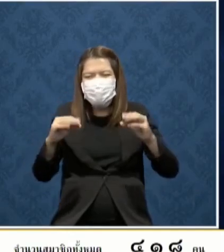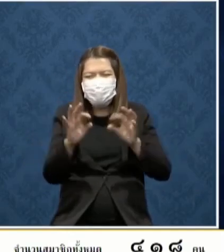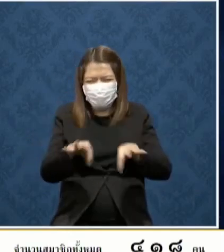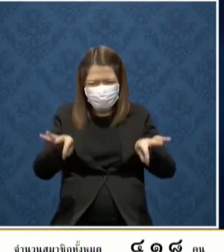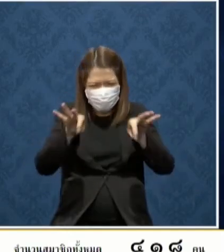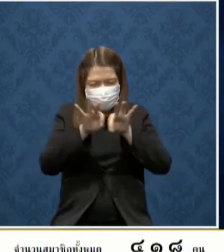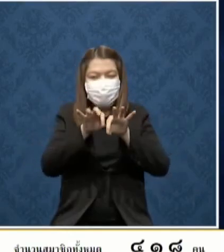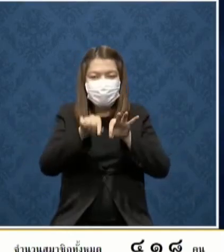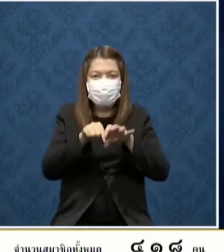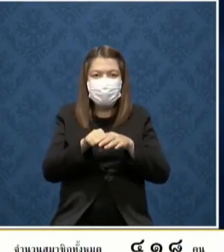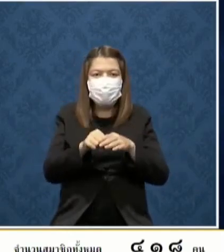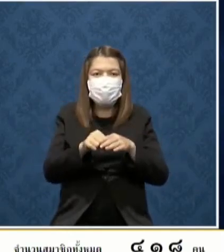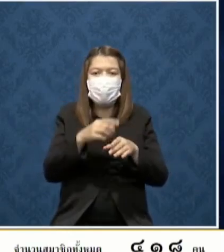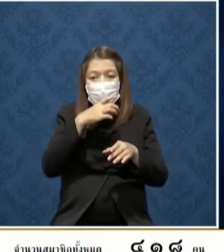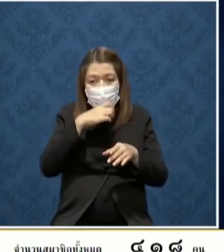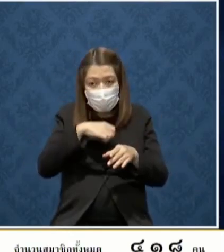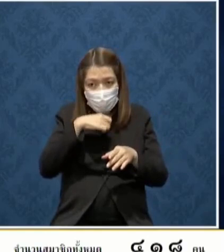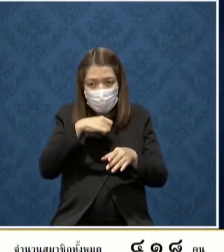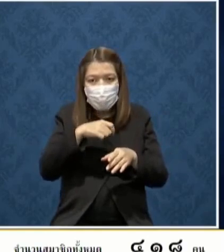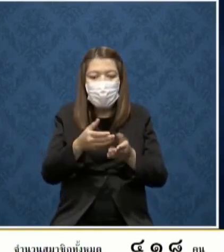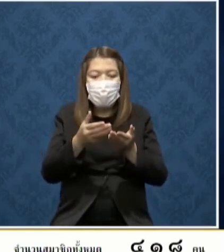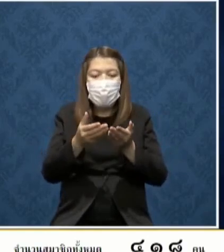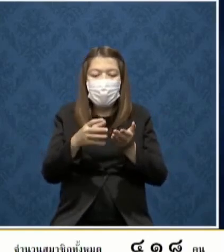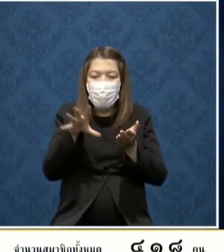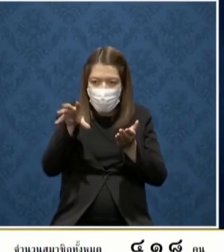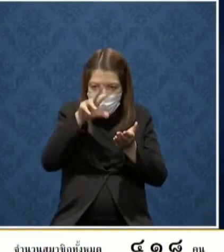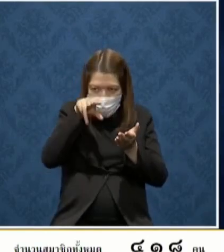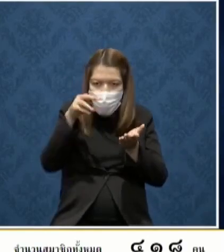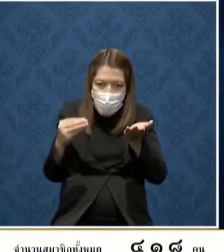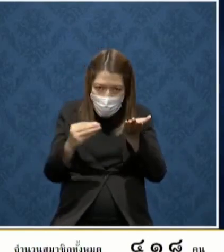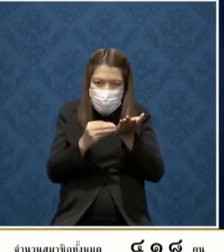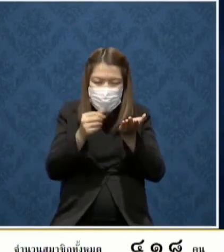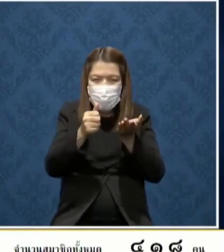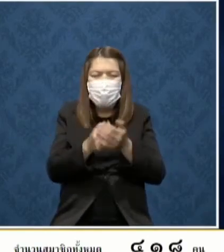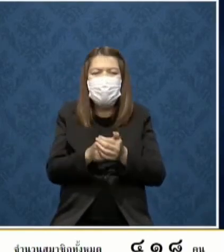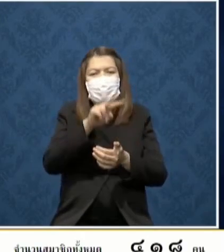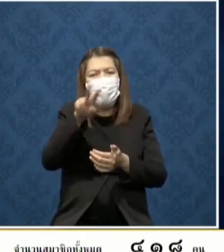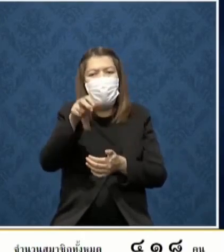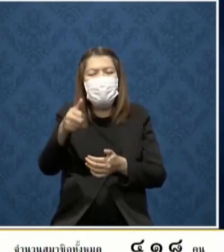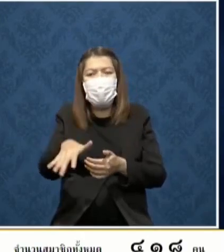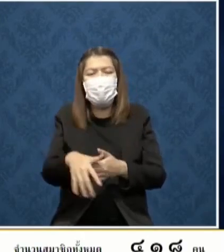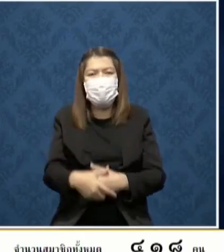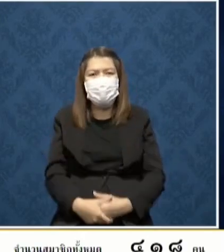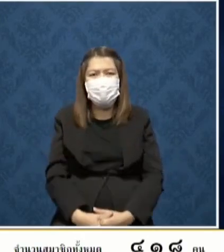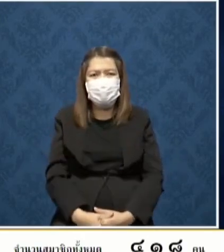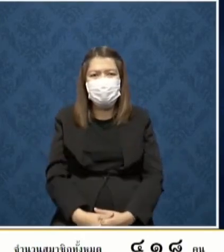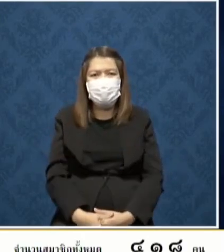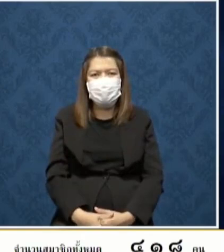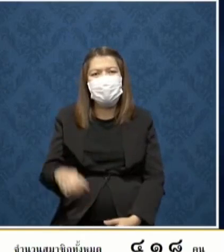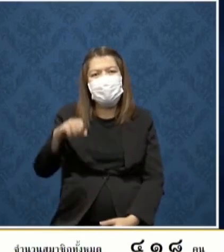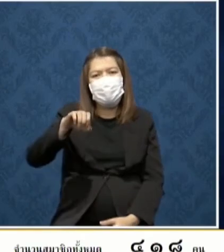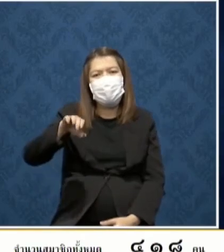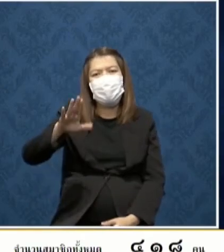สำคัญนะครั เพวาเรือจะเก่าแค่ไหน อะไรหาได้แต่ที่หาไม่ได้นะคร ดาน่จะเป็เพระวก็บริษัท